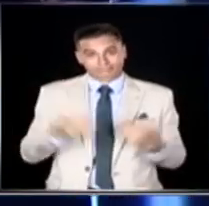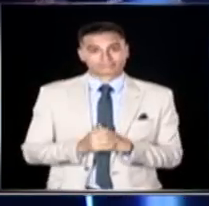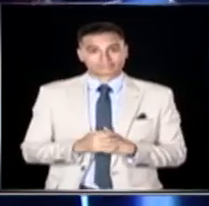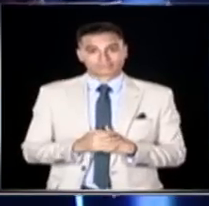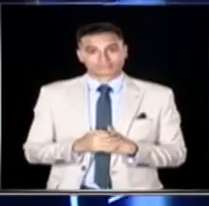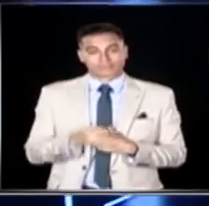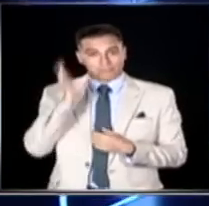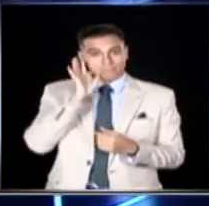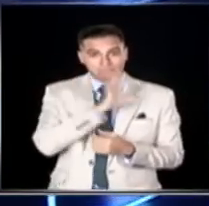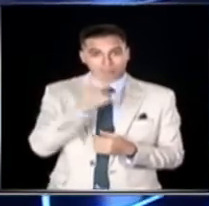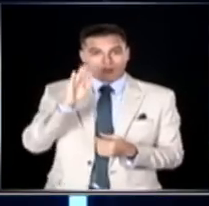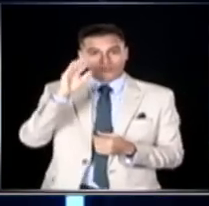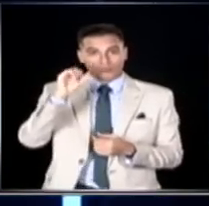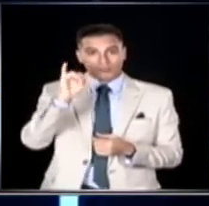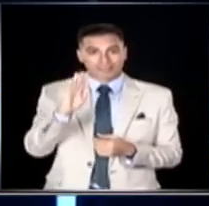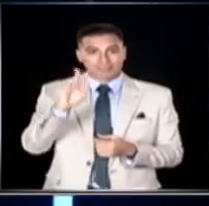مساحة سويسرا